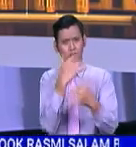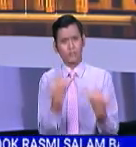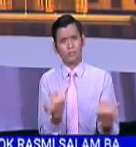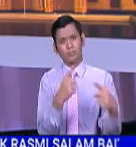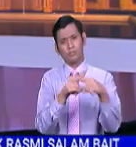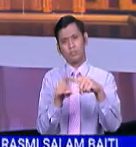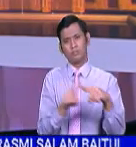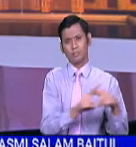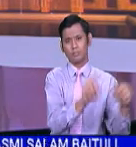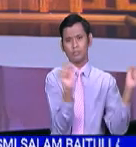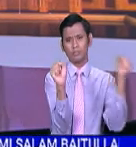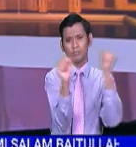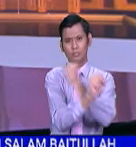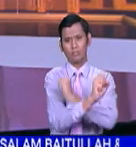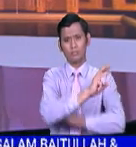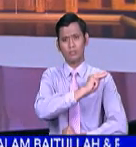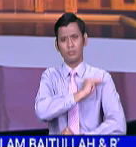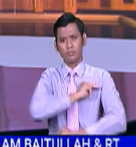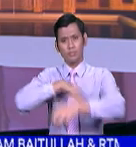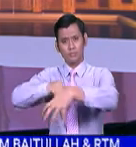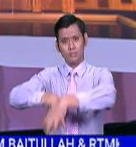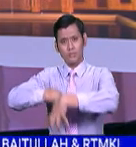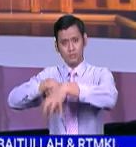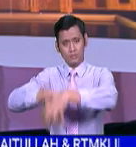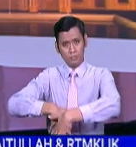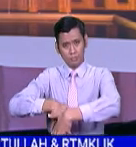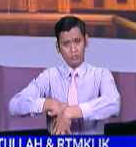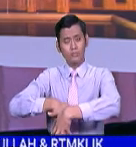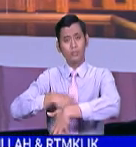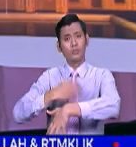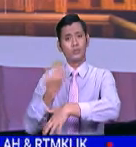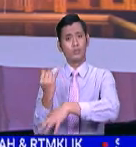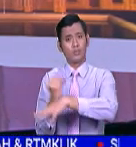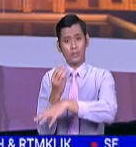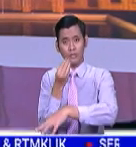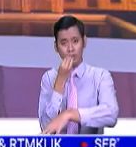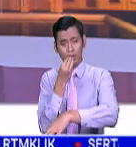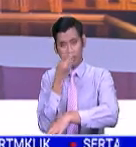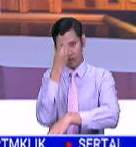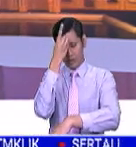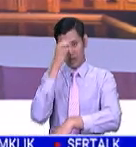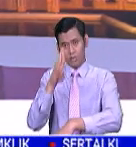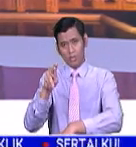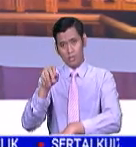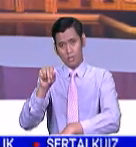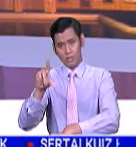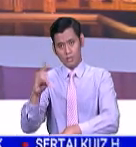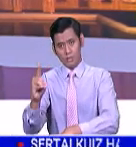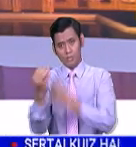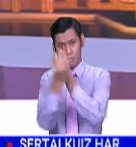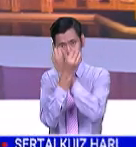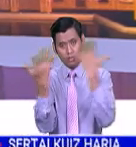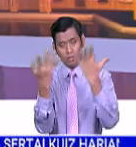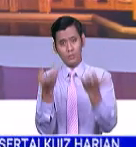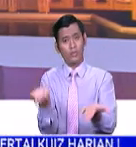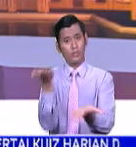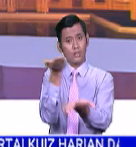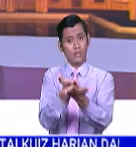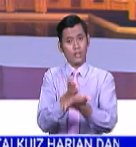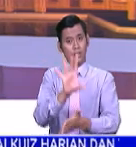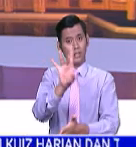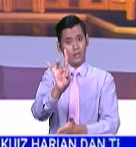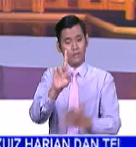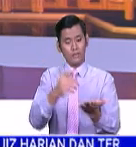pelbagai cabaran yang Menteri pertanian dan industri makanan dan tuxedo atau Ronald Candi berkata buktinya delapan program bantuan dan